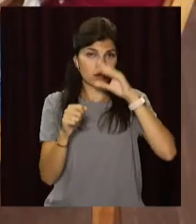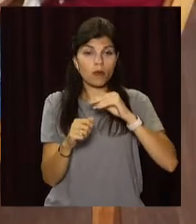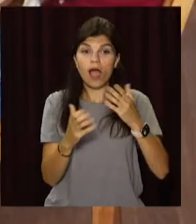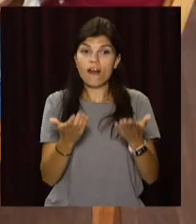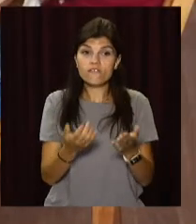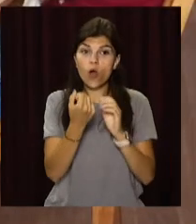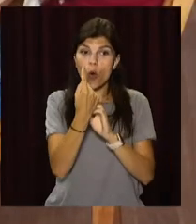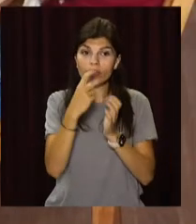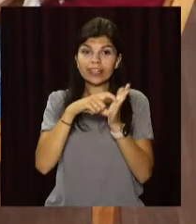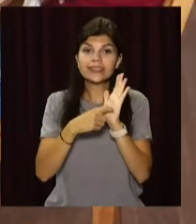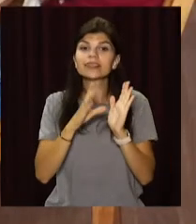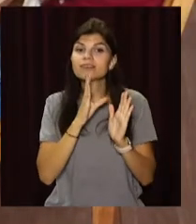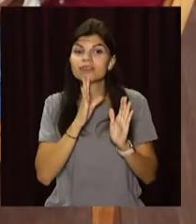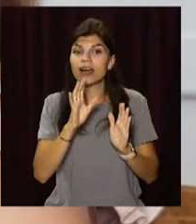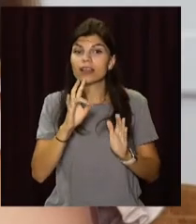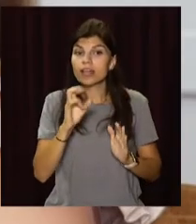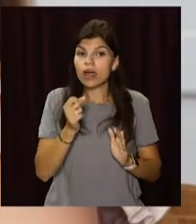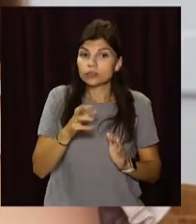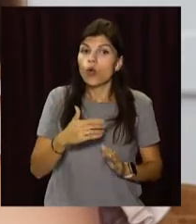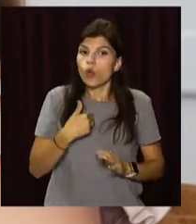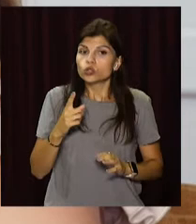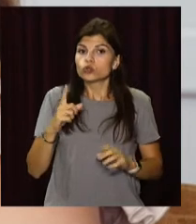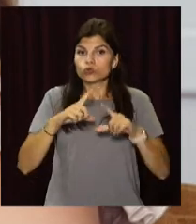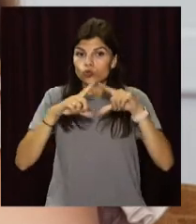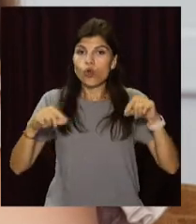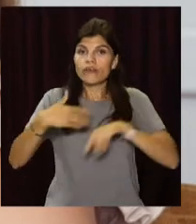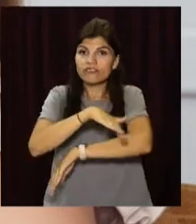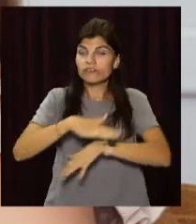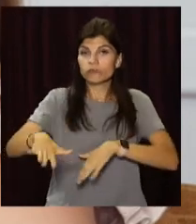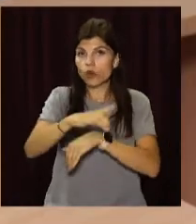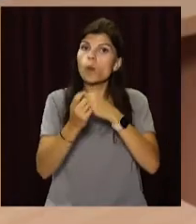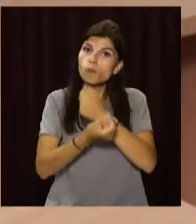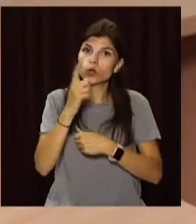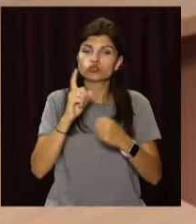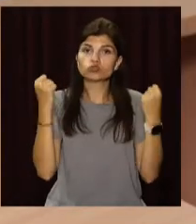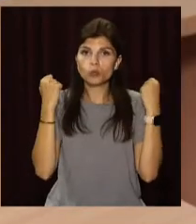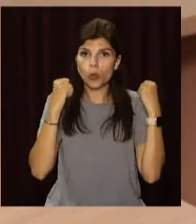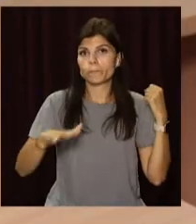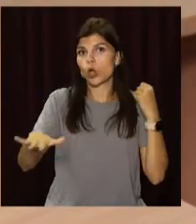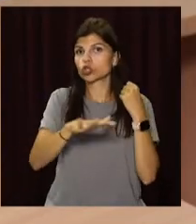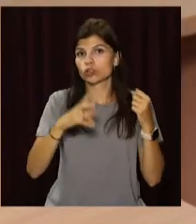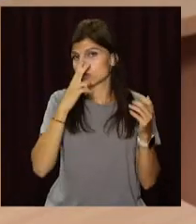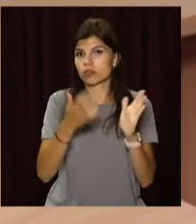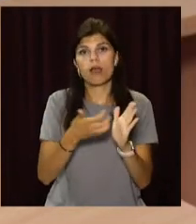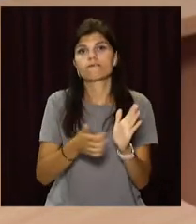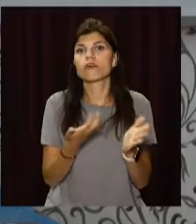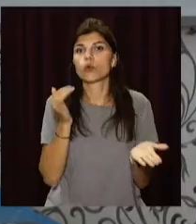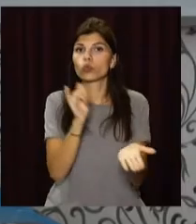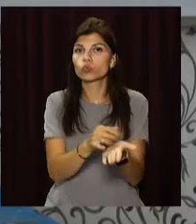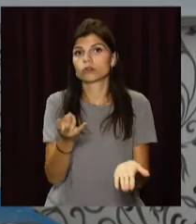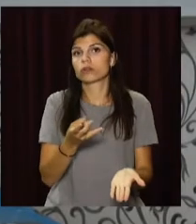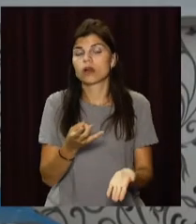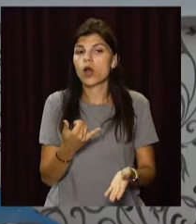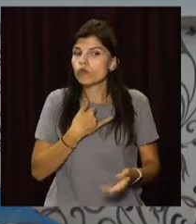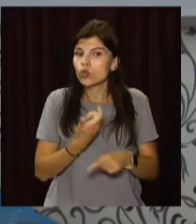ось 11-класниця Анастасія хоче, аби на шкільному подвір'ї з'явився новий спортивний майданчик. У нас